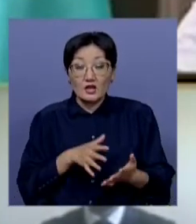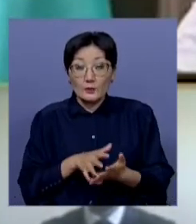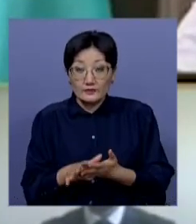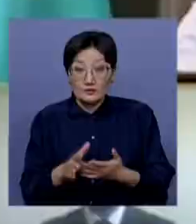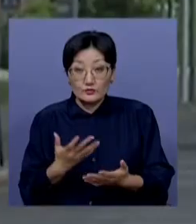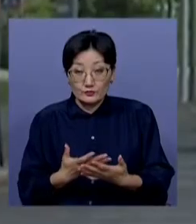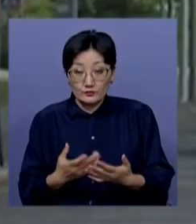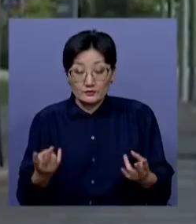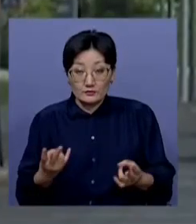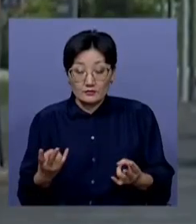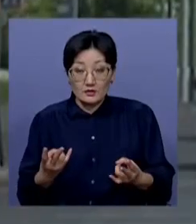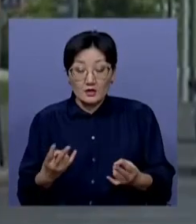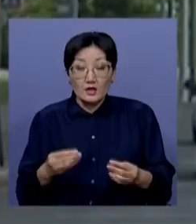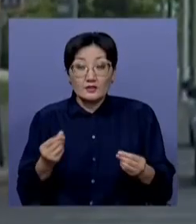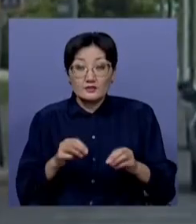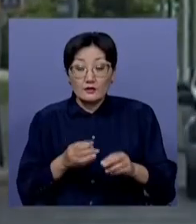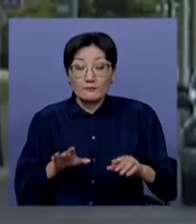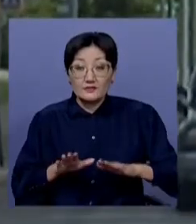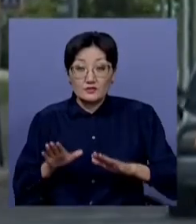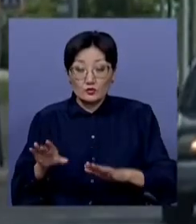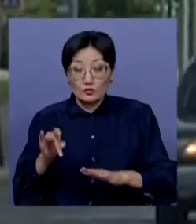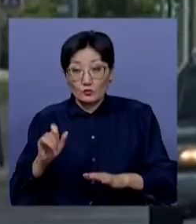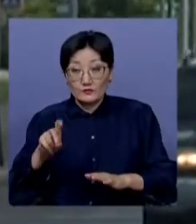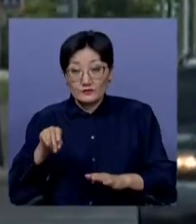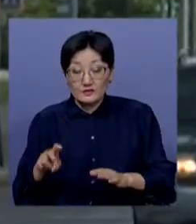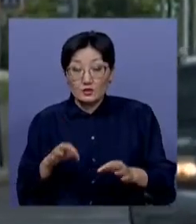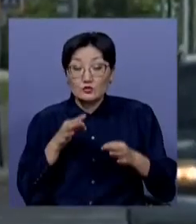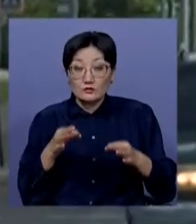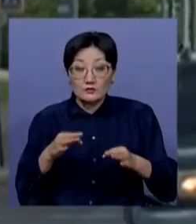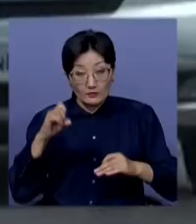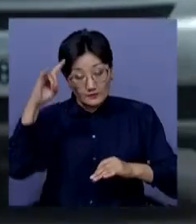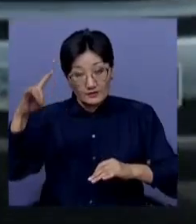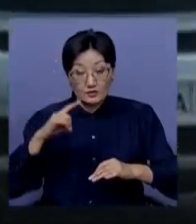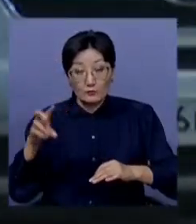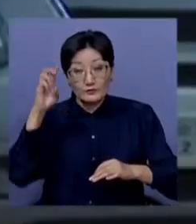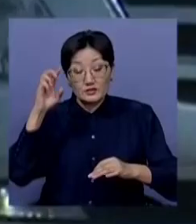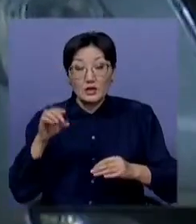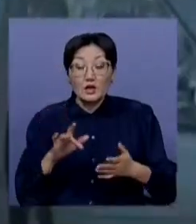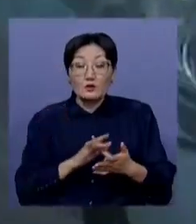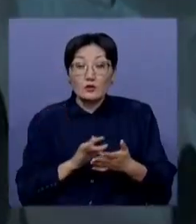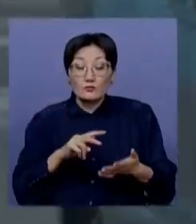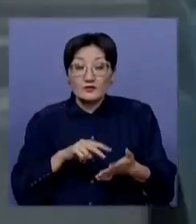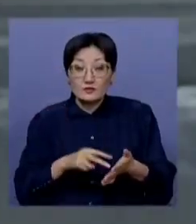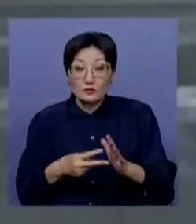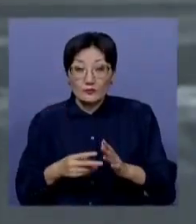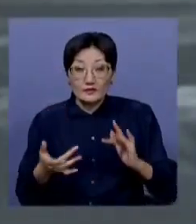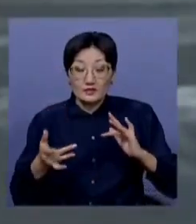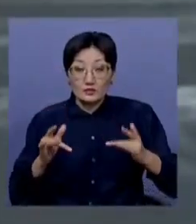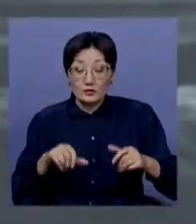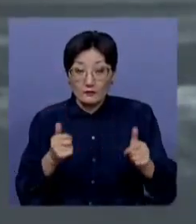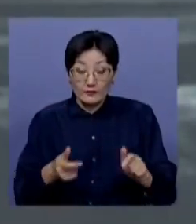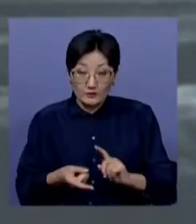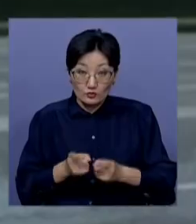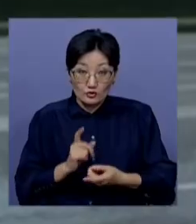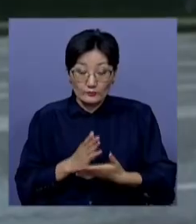керек. Қаржы вице-министрі Руслан Еңсебаевтың сөзінше, Қазақстанда мемлекеттік бюджетті жоспарлау электронды форматқа